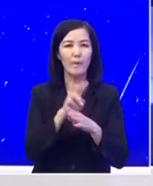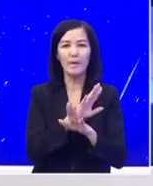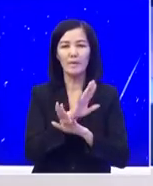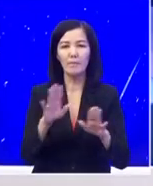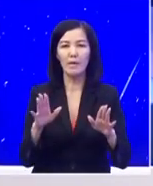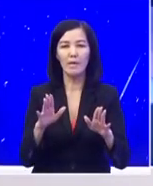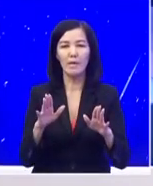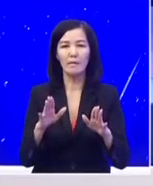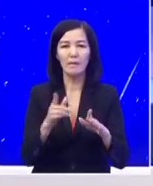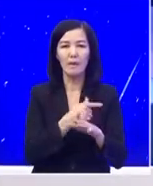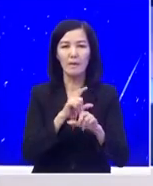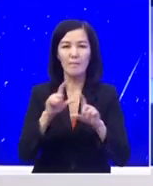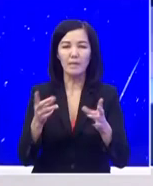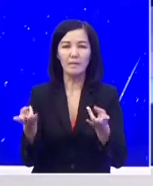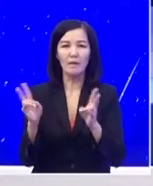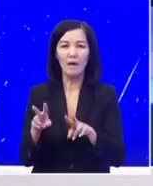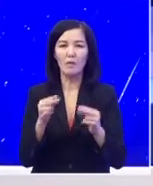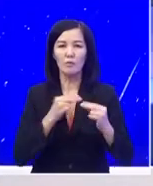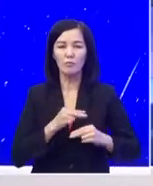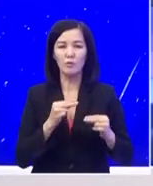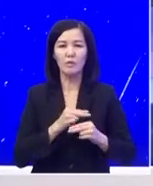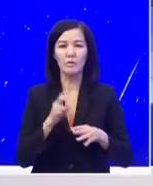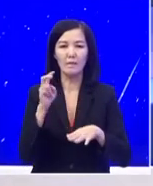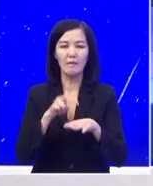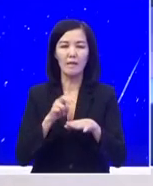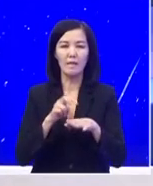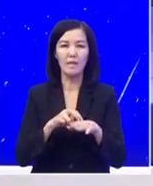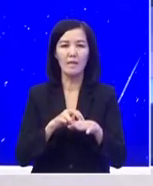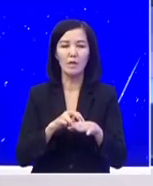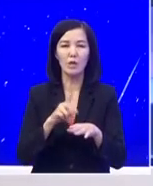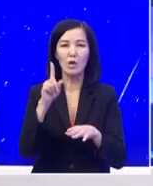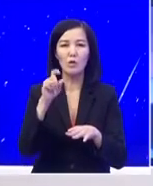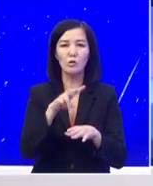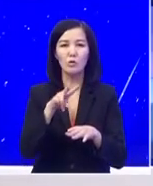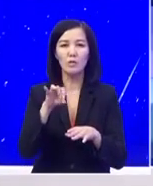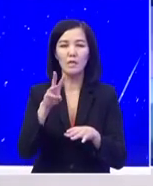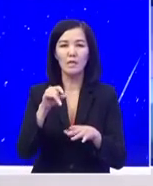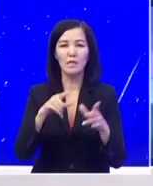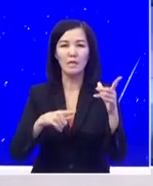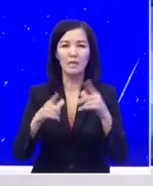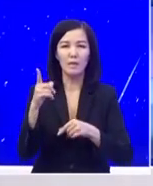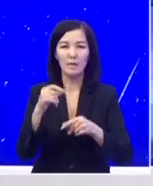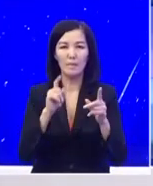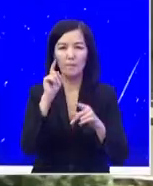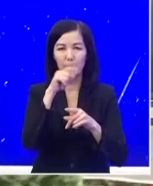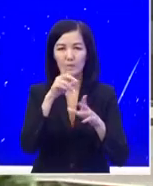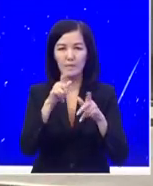100 литр қымыз шұбат таратты. Белсенді жастардың игі бастамасына ақ халаттылар қуанып жатыр.